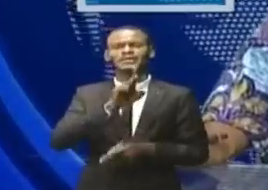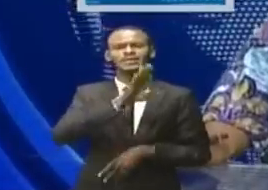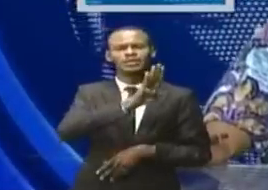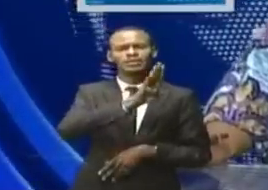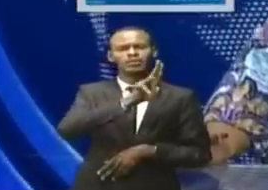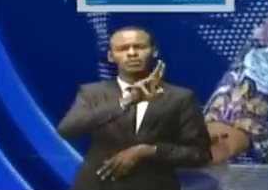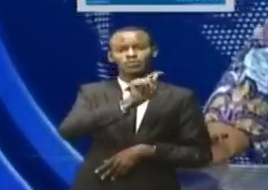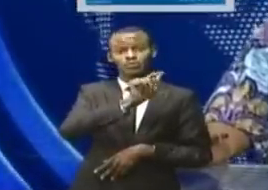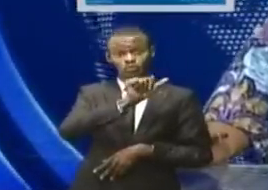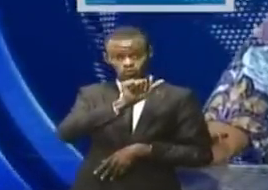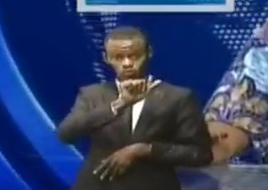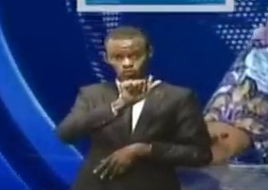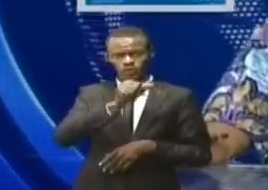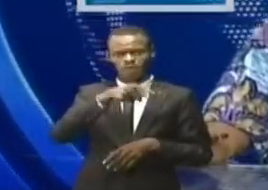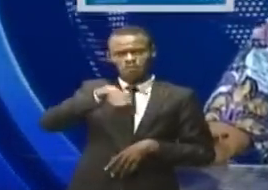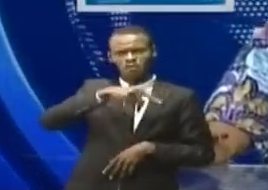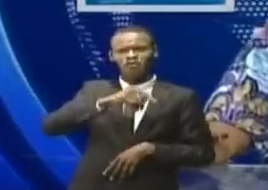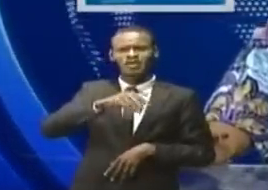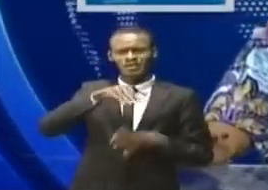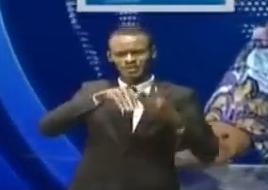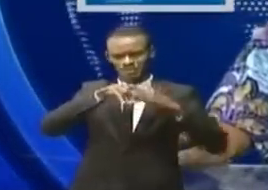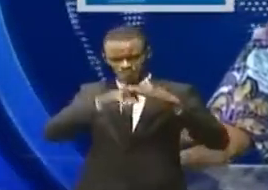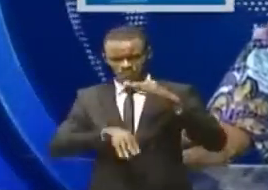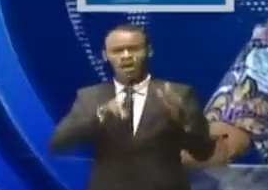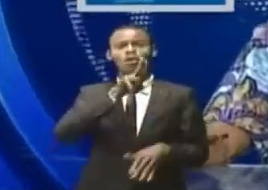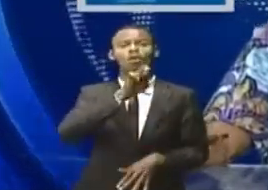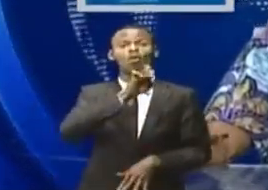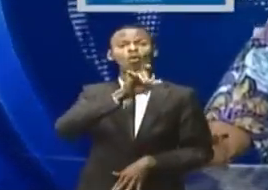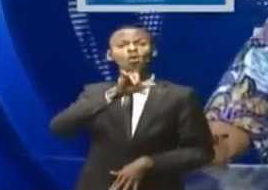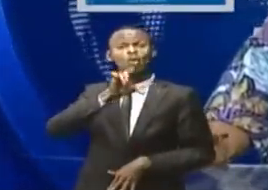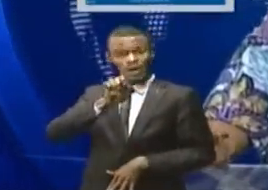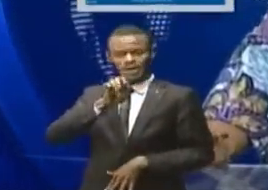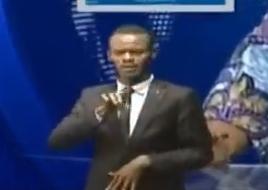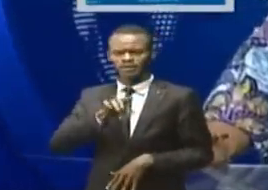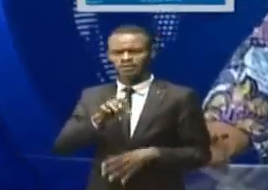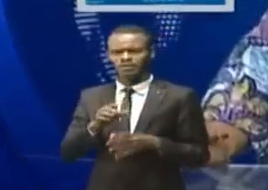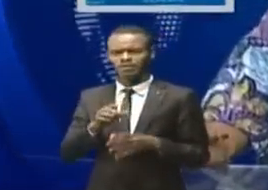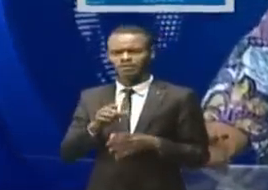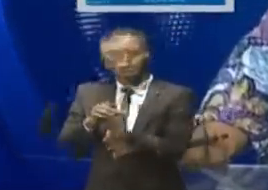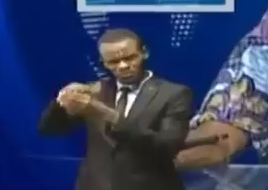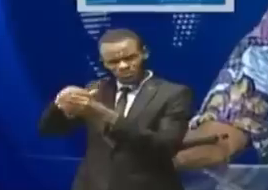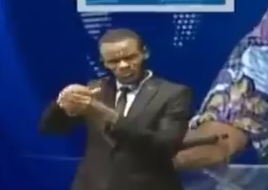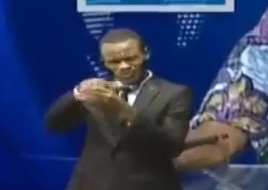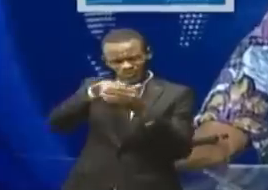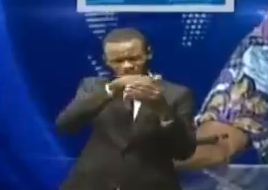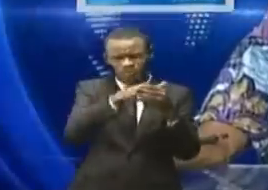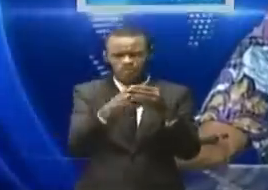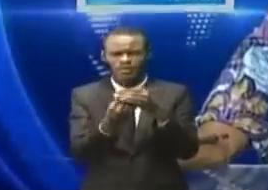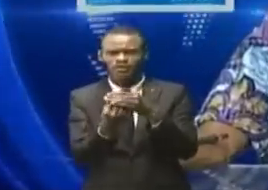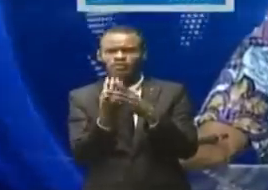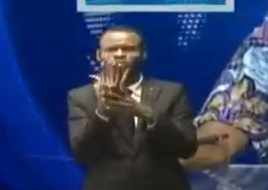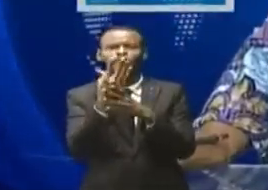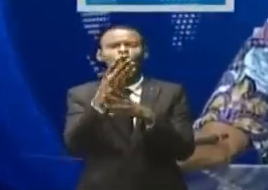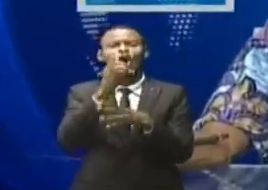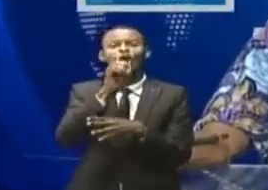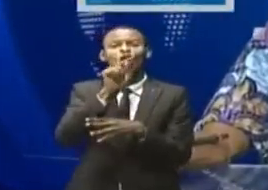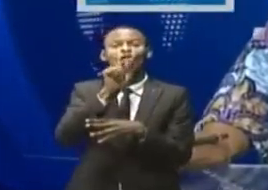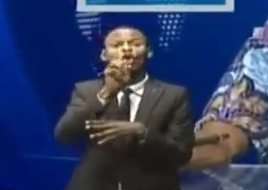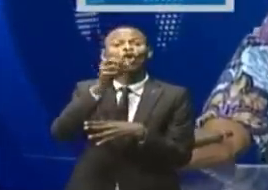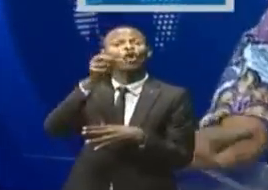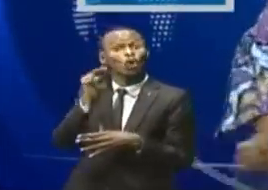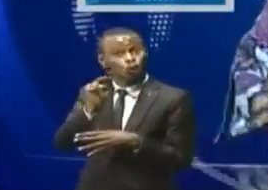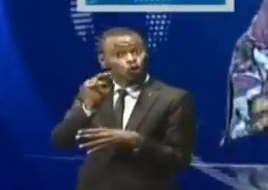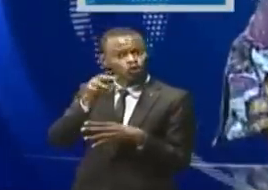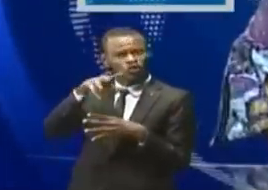dans la culture de coton, peut aussi jouer un rôle dans la diversification de l'économie nationale. Une délégation des représentants de ce parc a eu